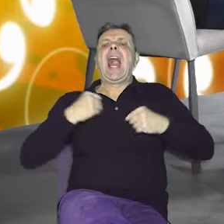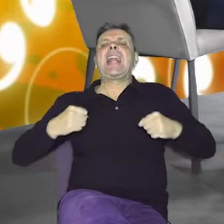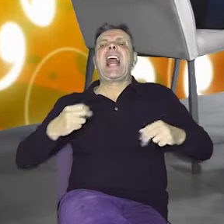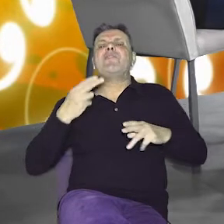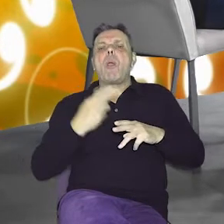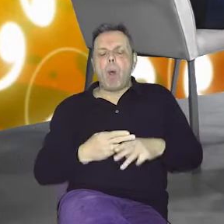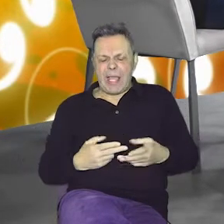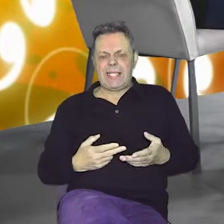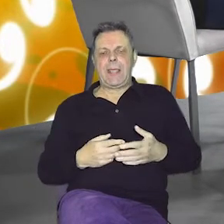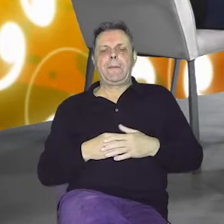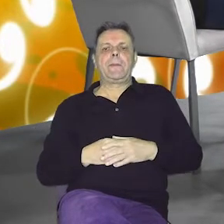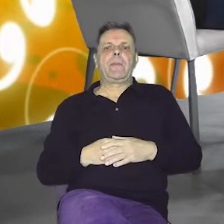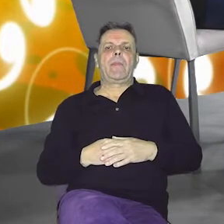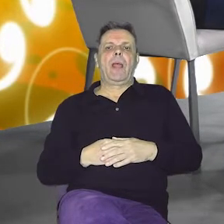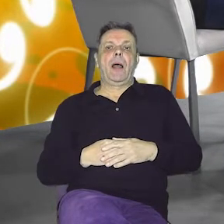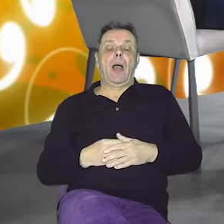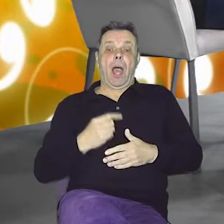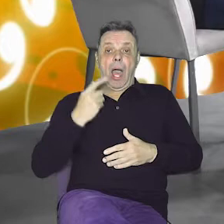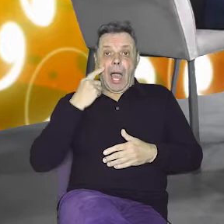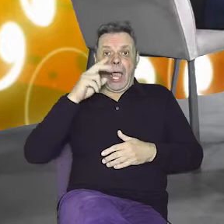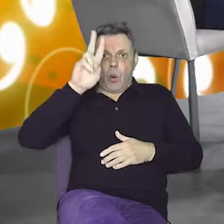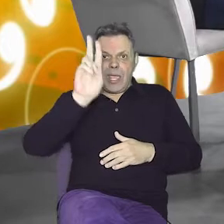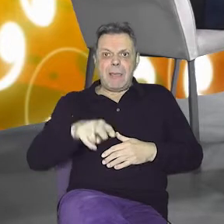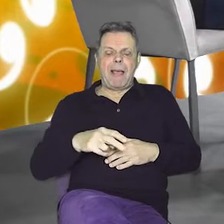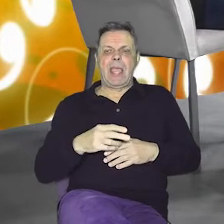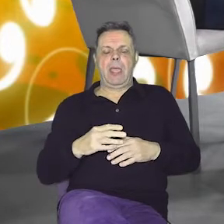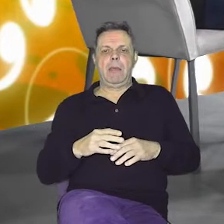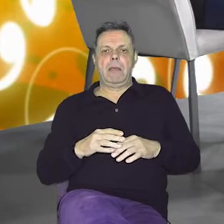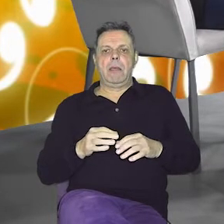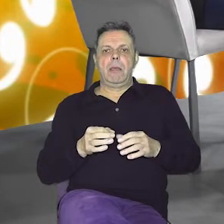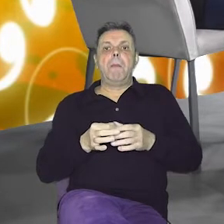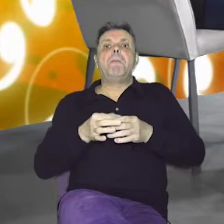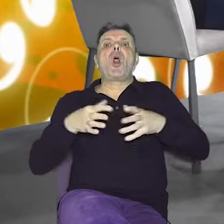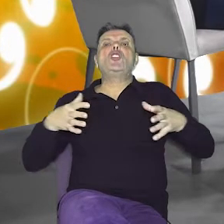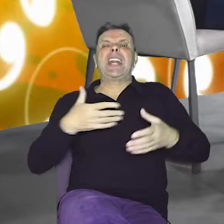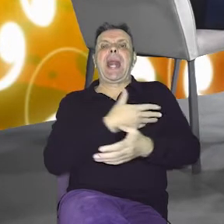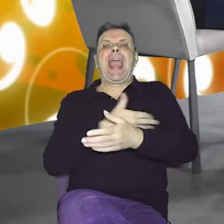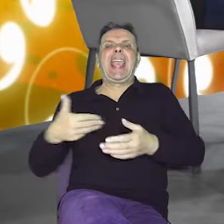razvoj bolesti, same arterijske bolesti. Ako imate proširene krvne